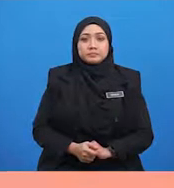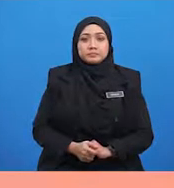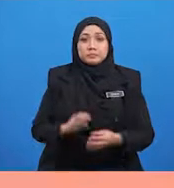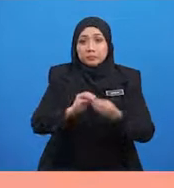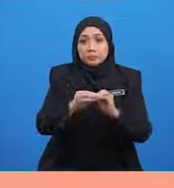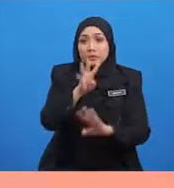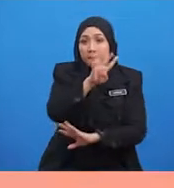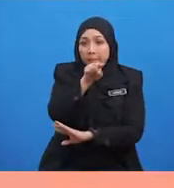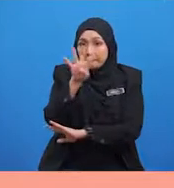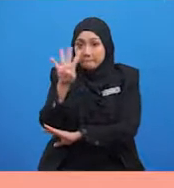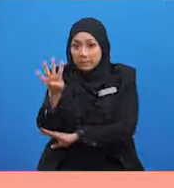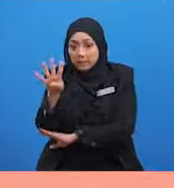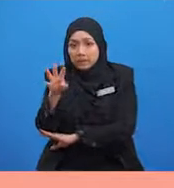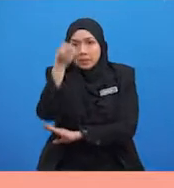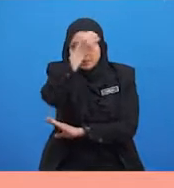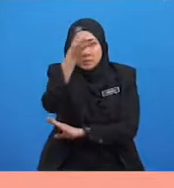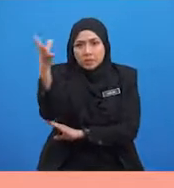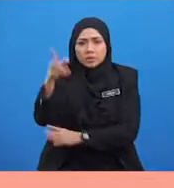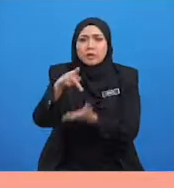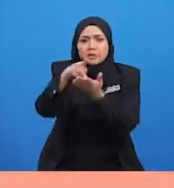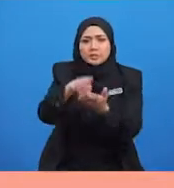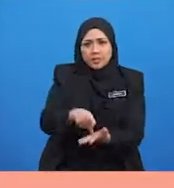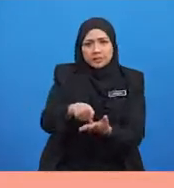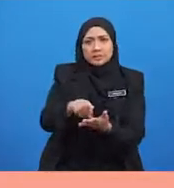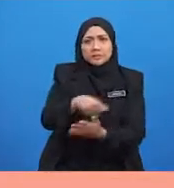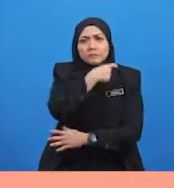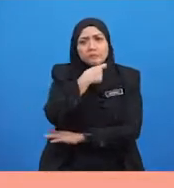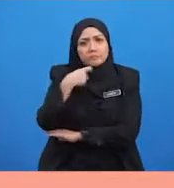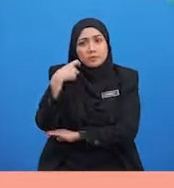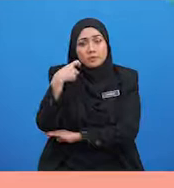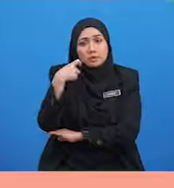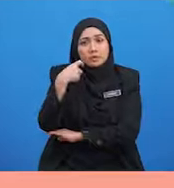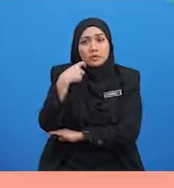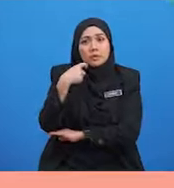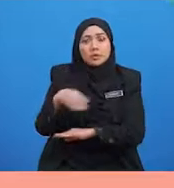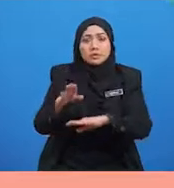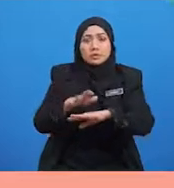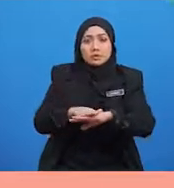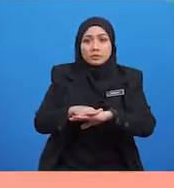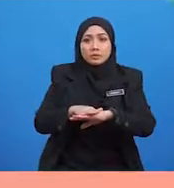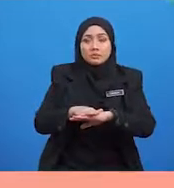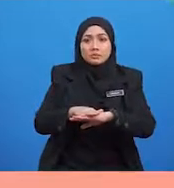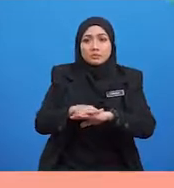Menjelaskan kesan dehidrasi ke atas fisiologi dan prestasi sukan.